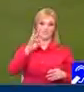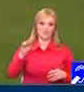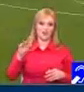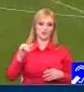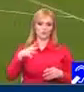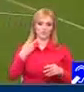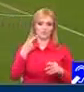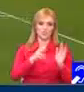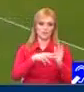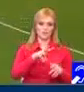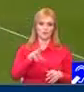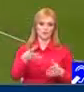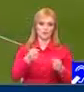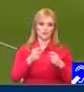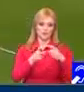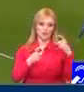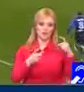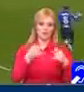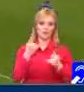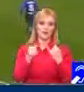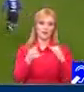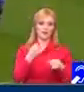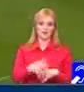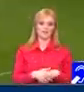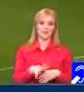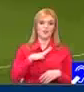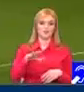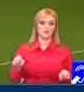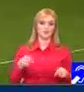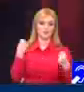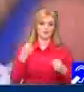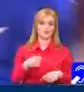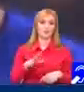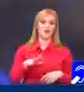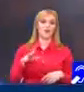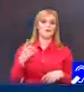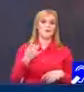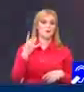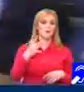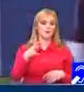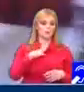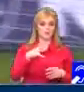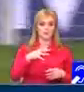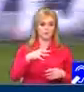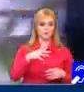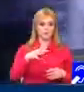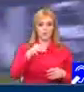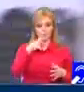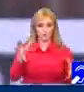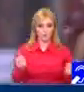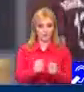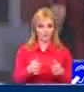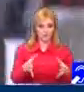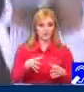minutul 27. După 0-0 la pauză, marile ocazii de gol au apărut în actul secund. Mai întâi, Immobile nu a prins spațiul porții lui Donnarumma.